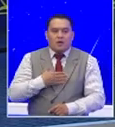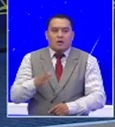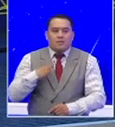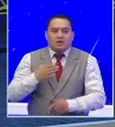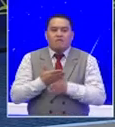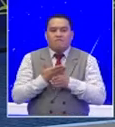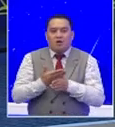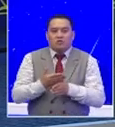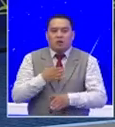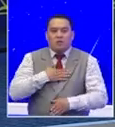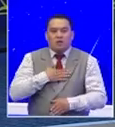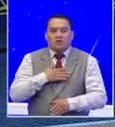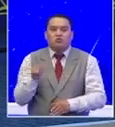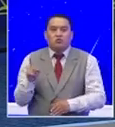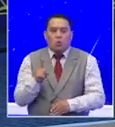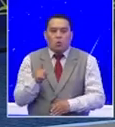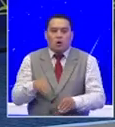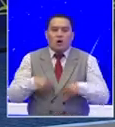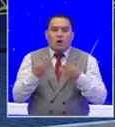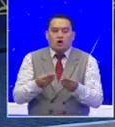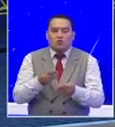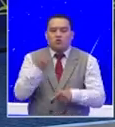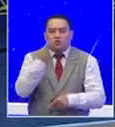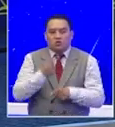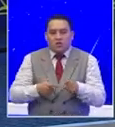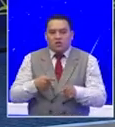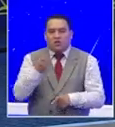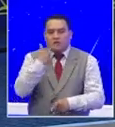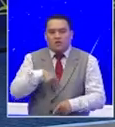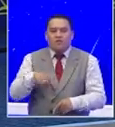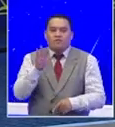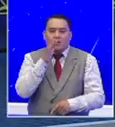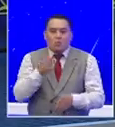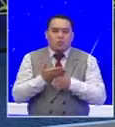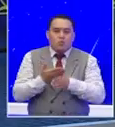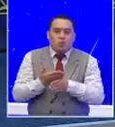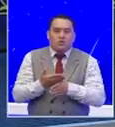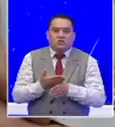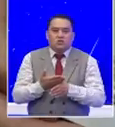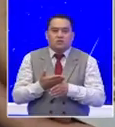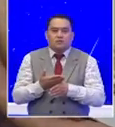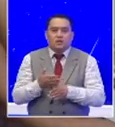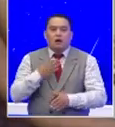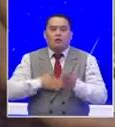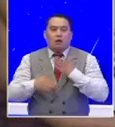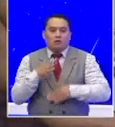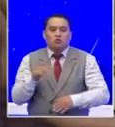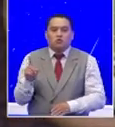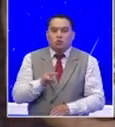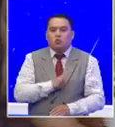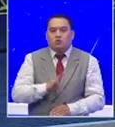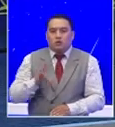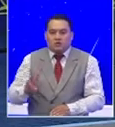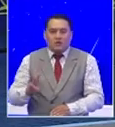волонтером лично для меня – это означает отдавать частичку себя и часть своего времени в помощь окружающим. Я очень рада, что Нурсултан